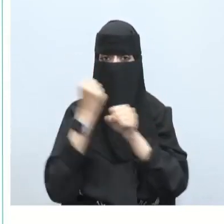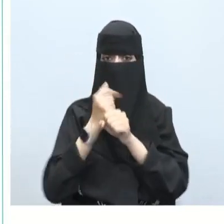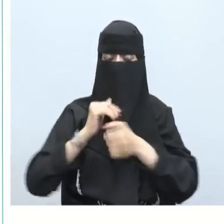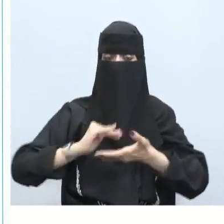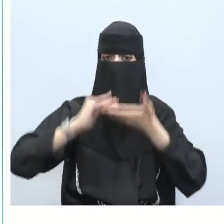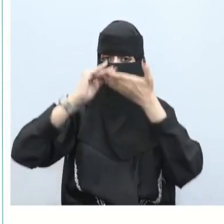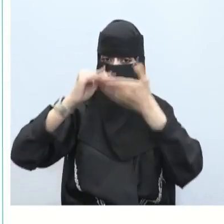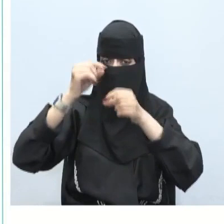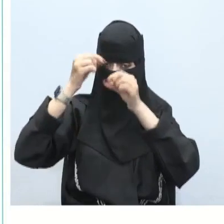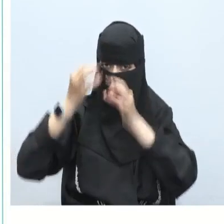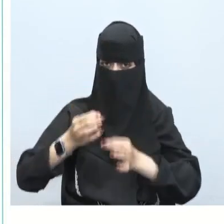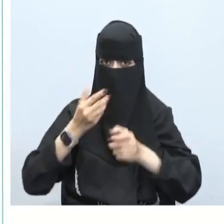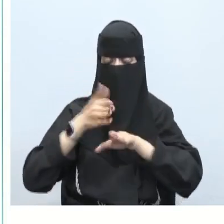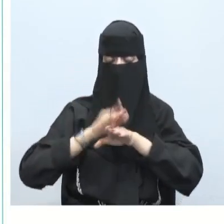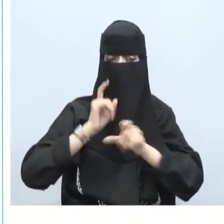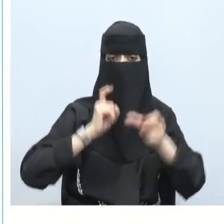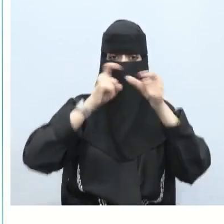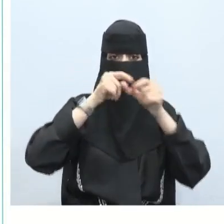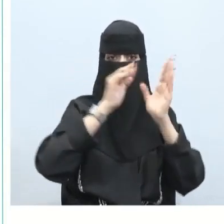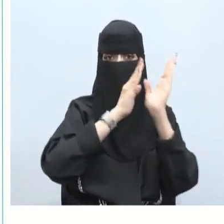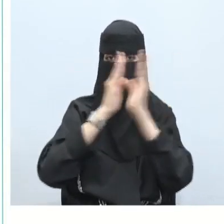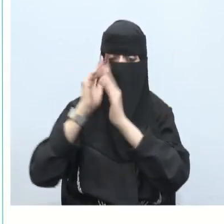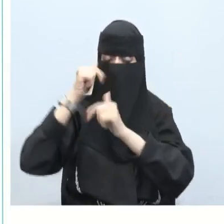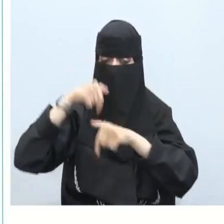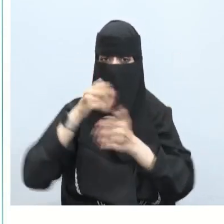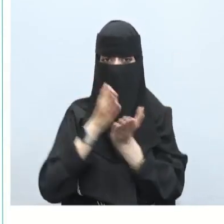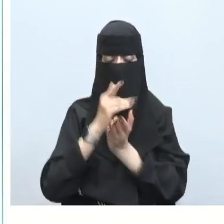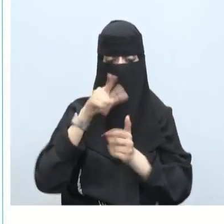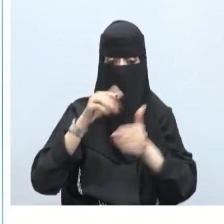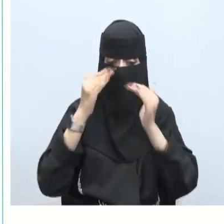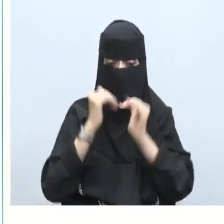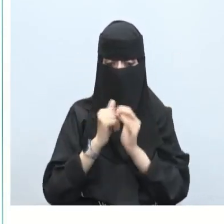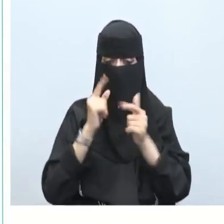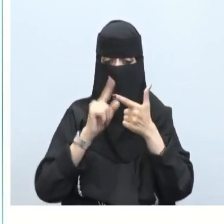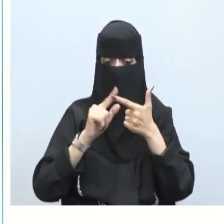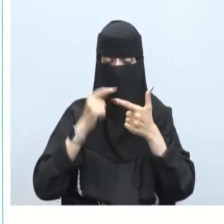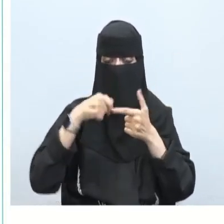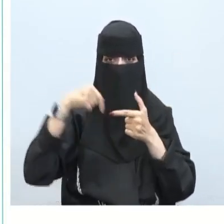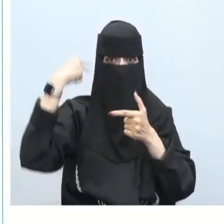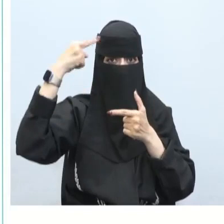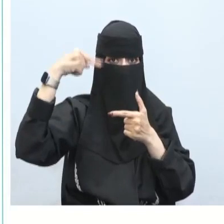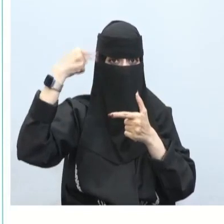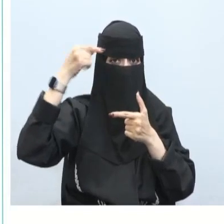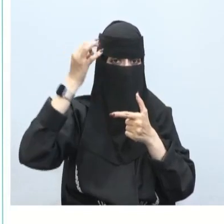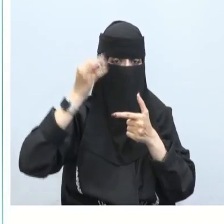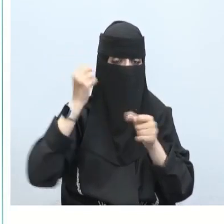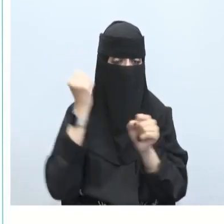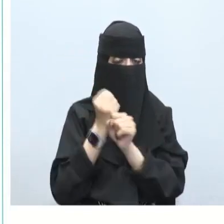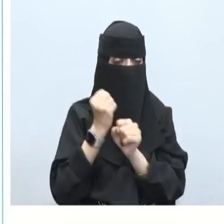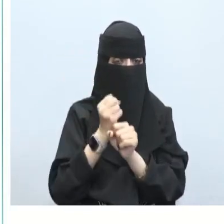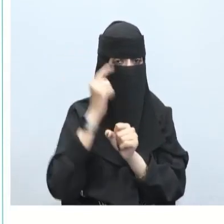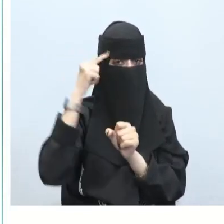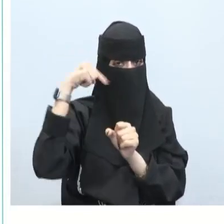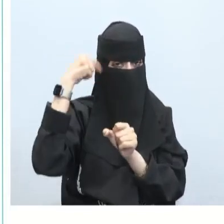في بالتاكيد على ايصال الموارد بالشكل الصحيح ايضا عمليا في تفكيره يفكر بشكل